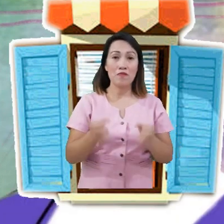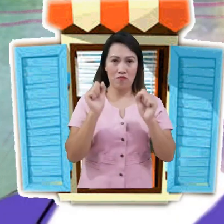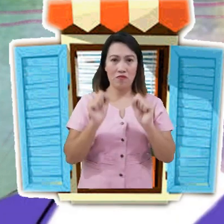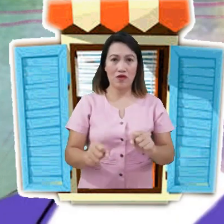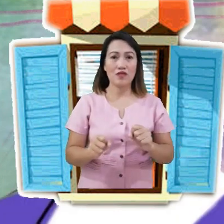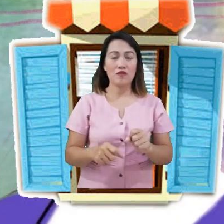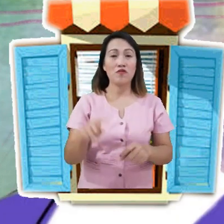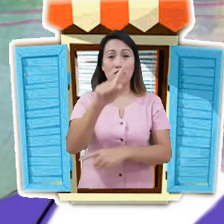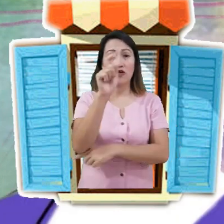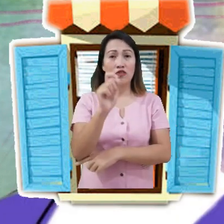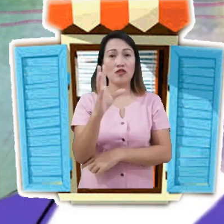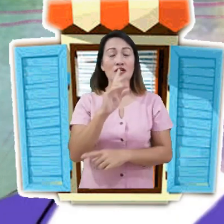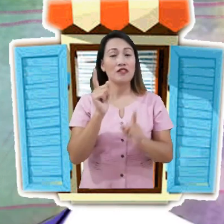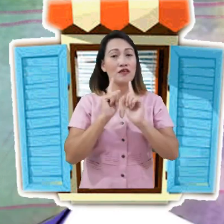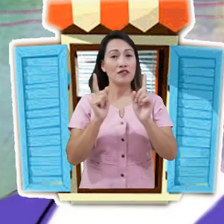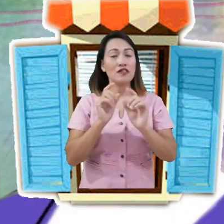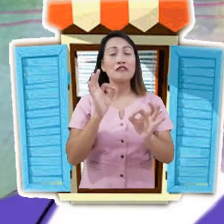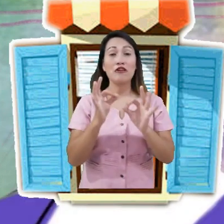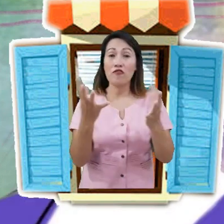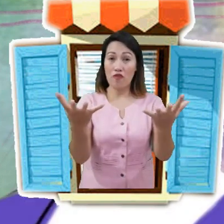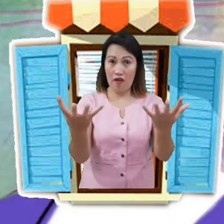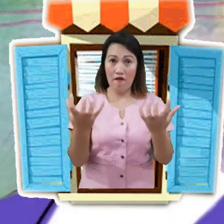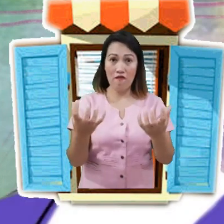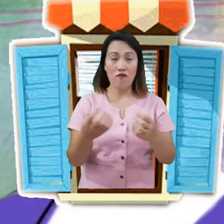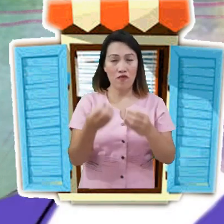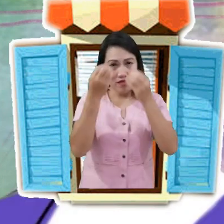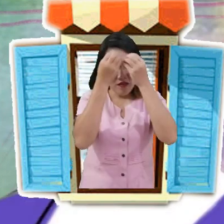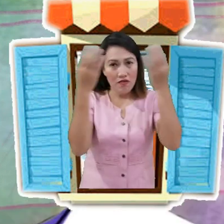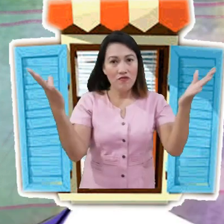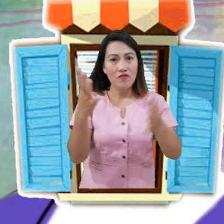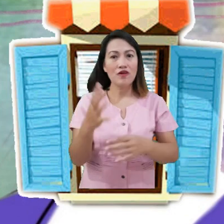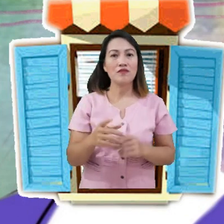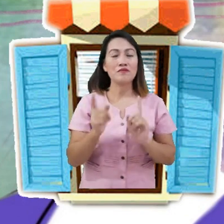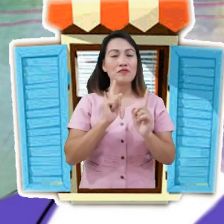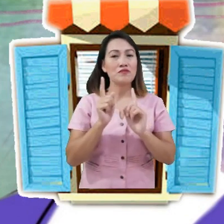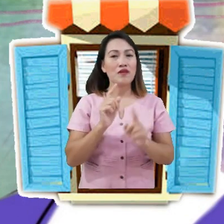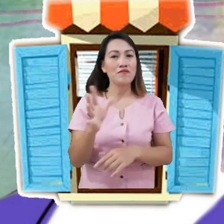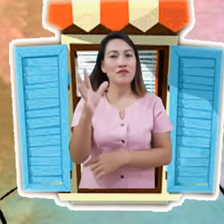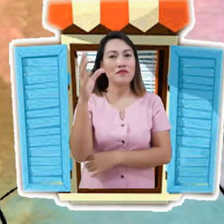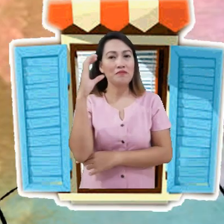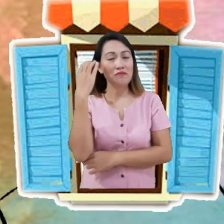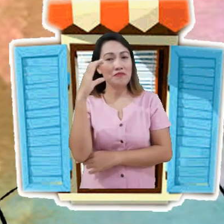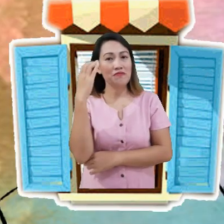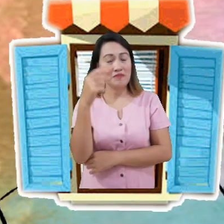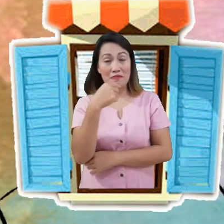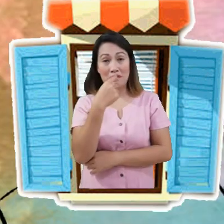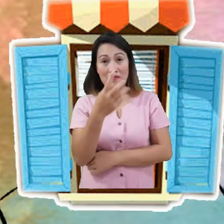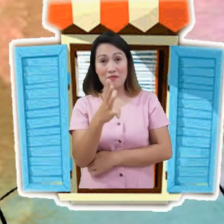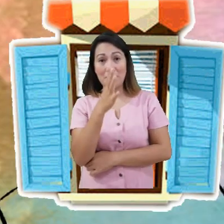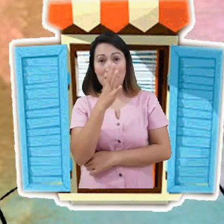kung may nais kang sabihin sa iyong pinsan, sabi pa ni Nanay Julieta.